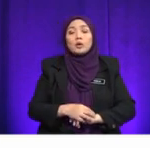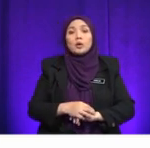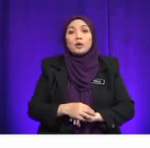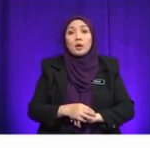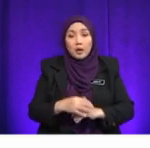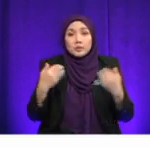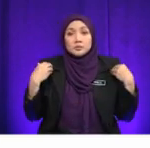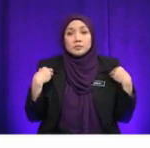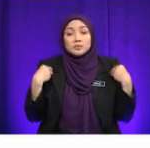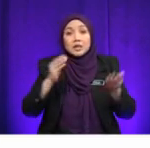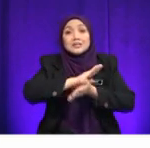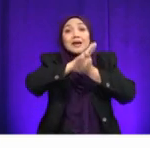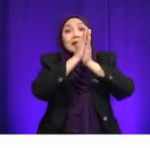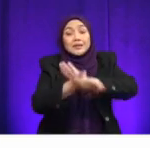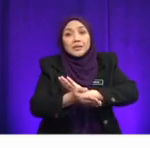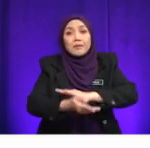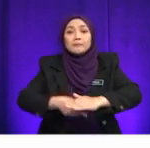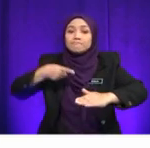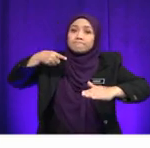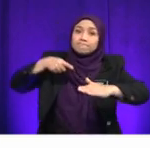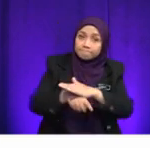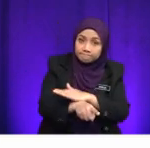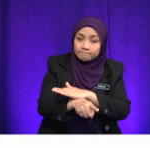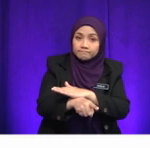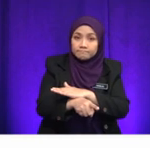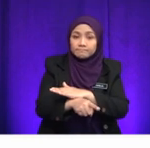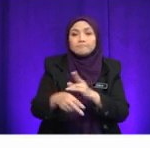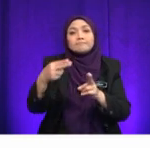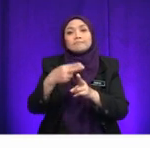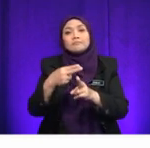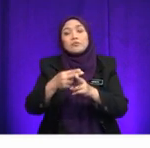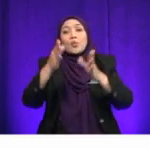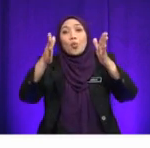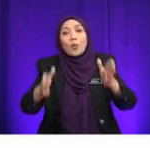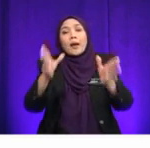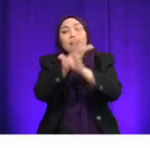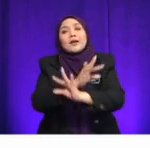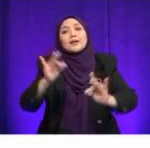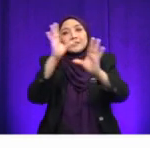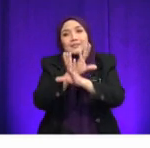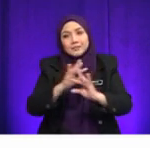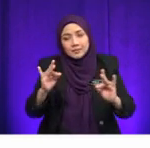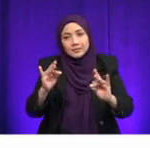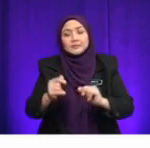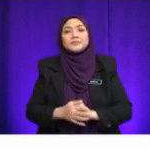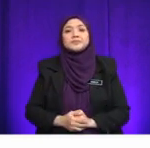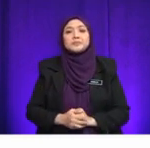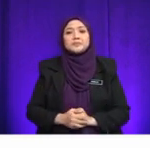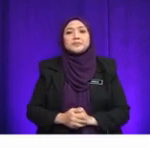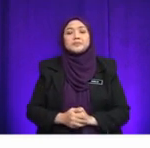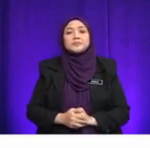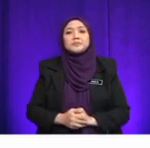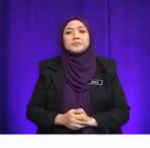British itu sendiri itu dengan pembunuhan sedangkan jadi di sinilah yang kita lihat ke Puncak